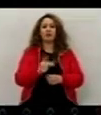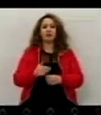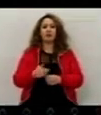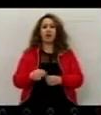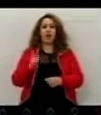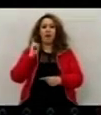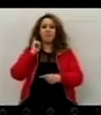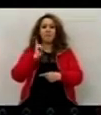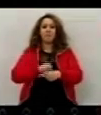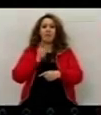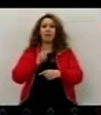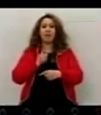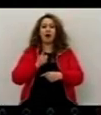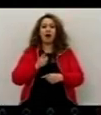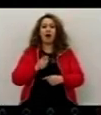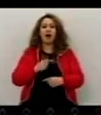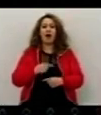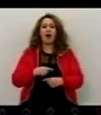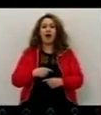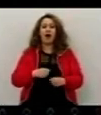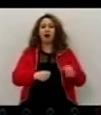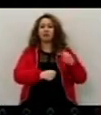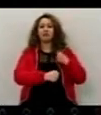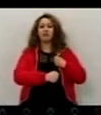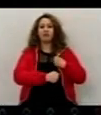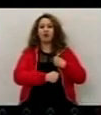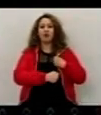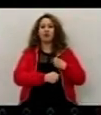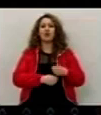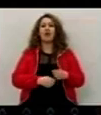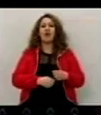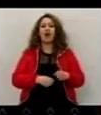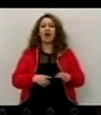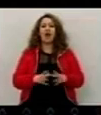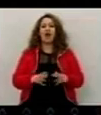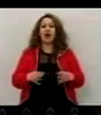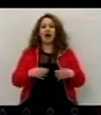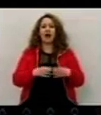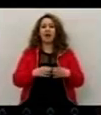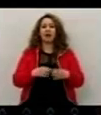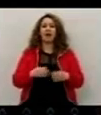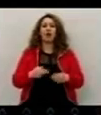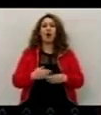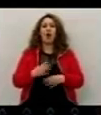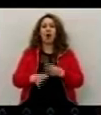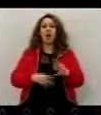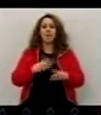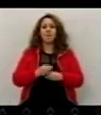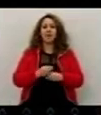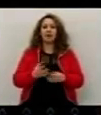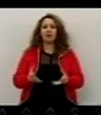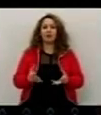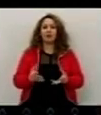قاسمة لقوات الاستعمار والوفد الأممي المرافق له. لهذا ضرورة الاستغلال